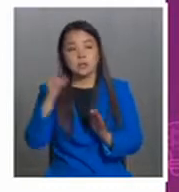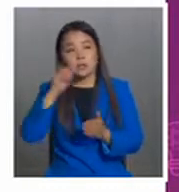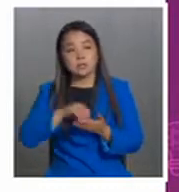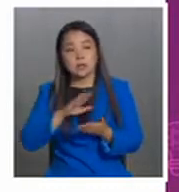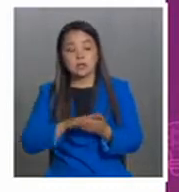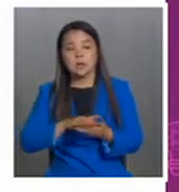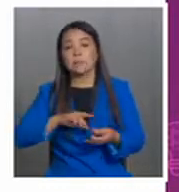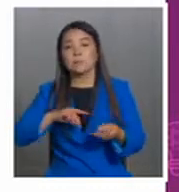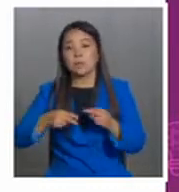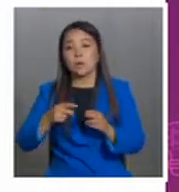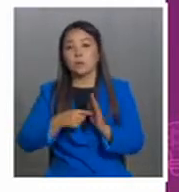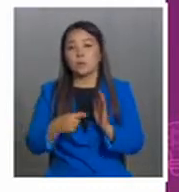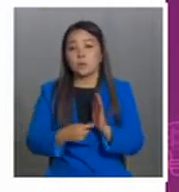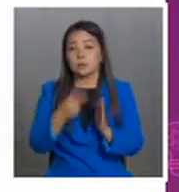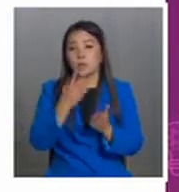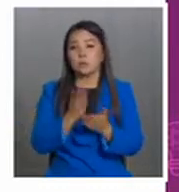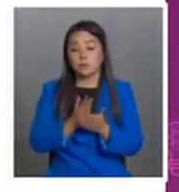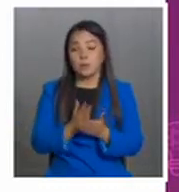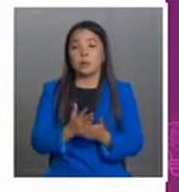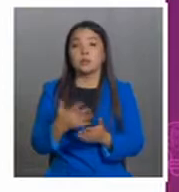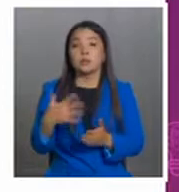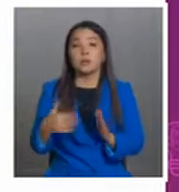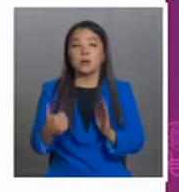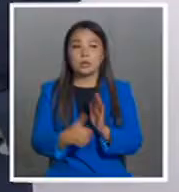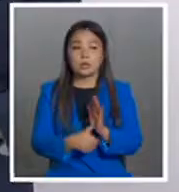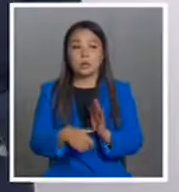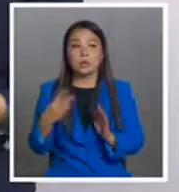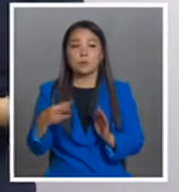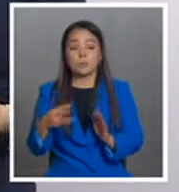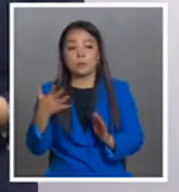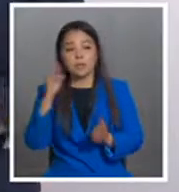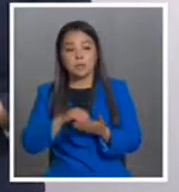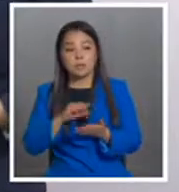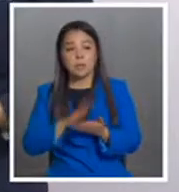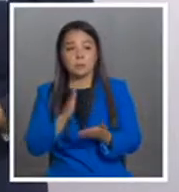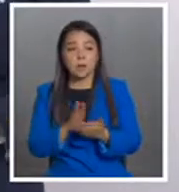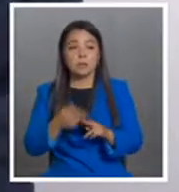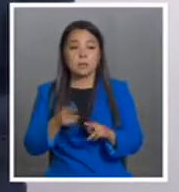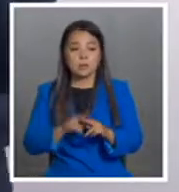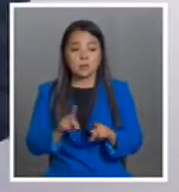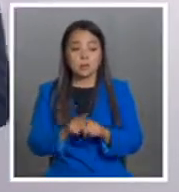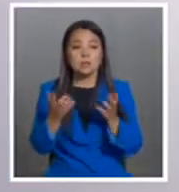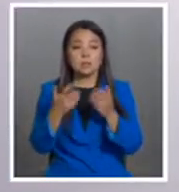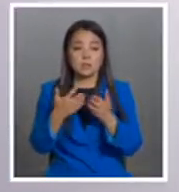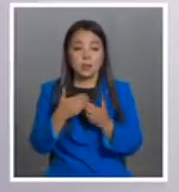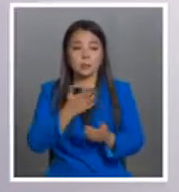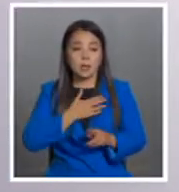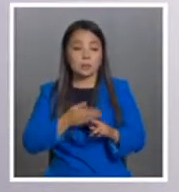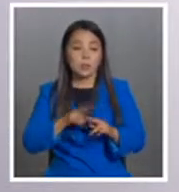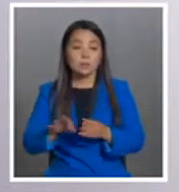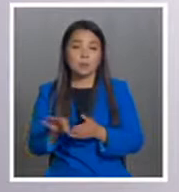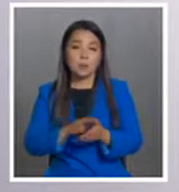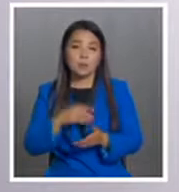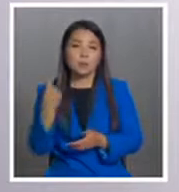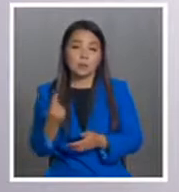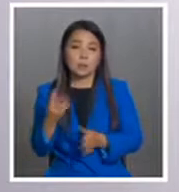пропорционал бөліктерге бөлгенде 56 және 35 сандар шықты. Немесе осы есептеуді біз бірден бір ғана